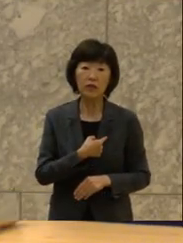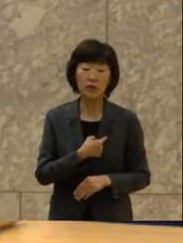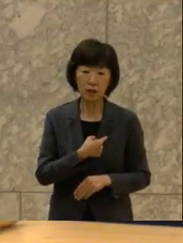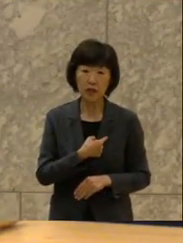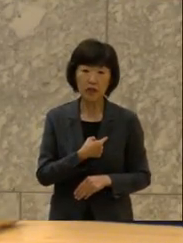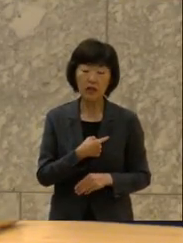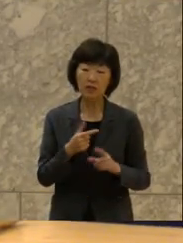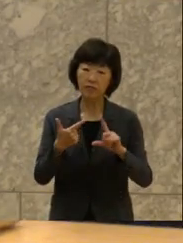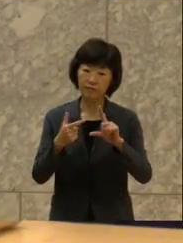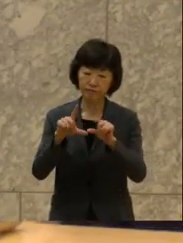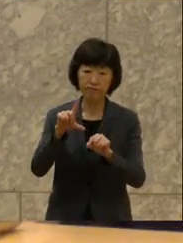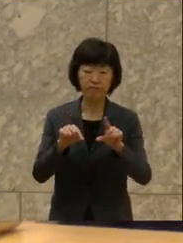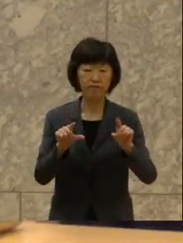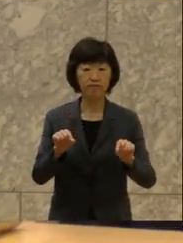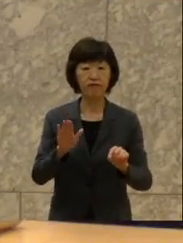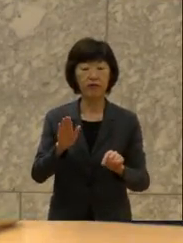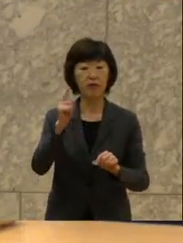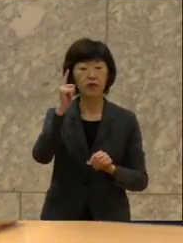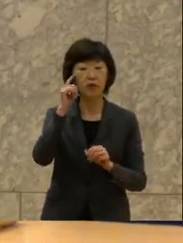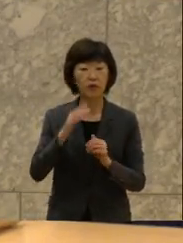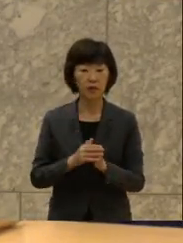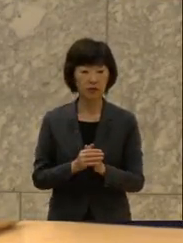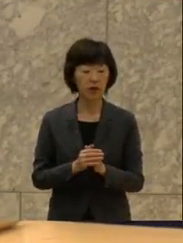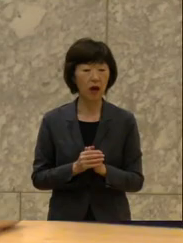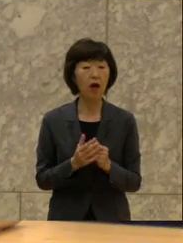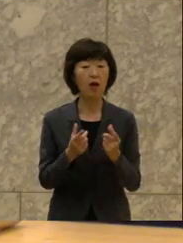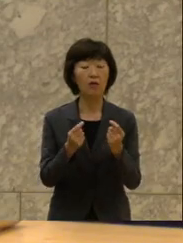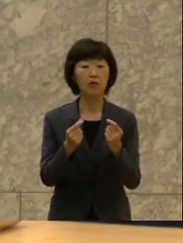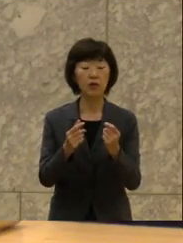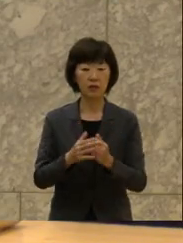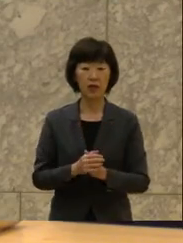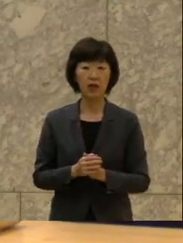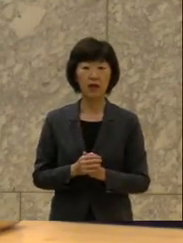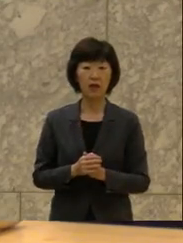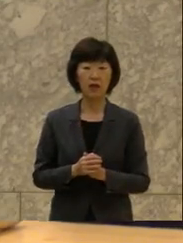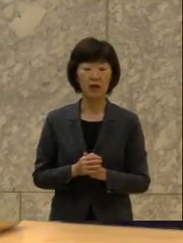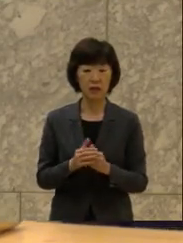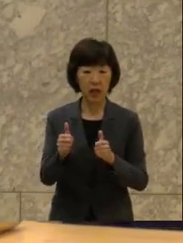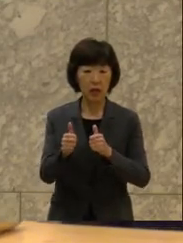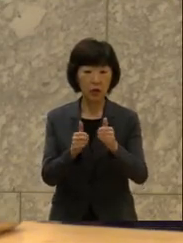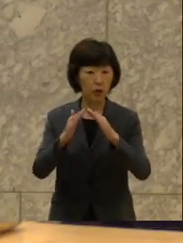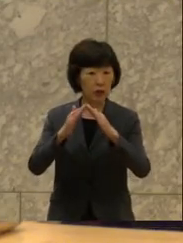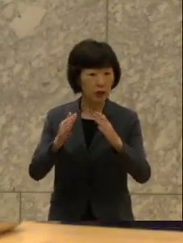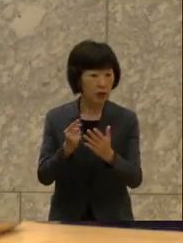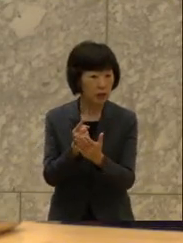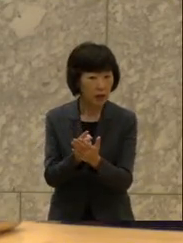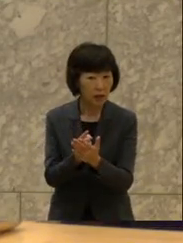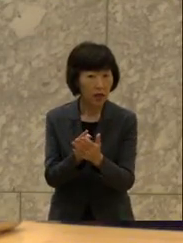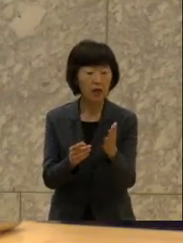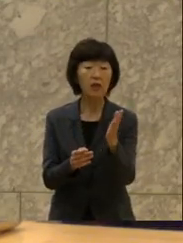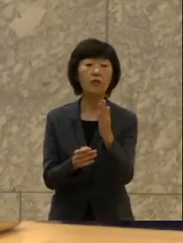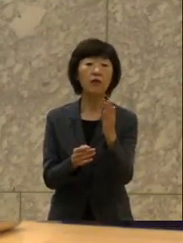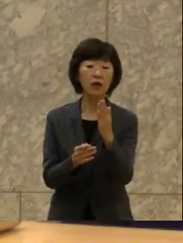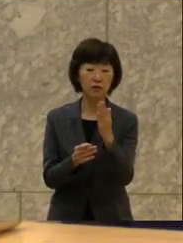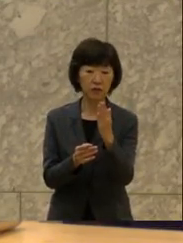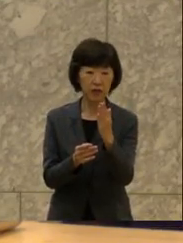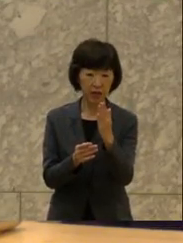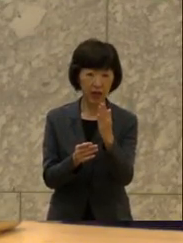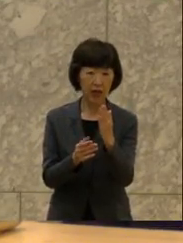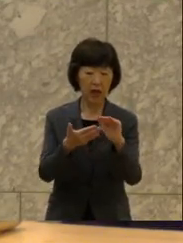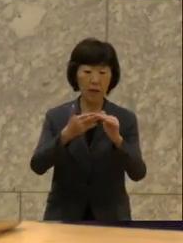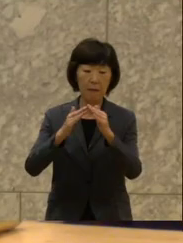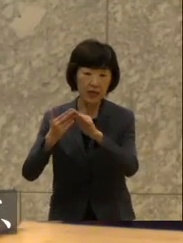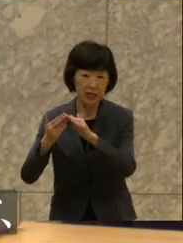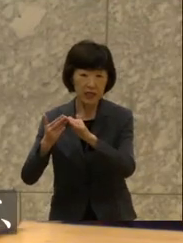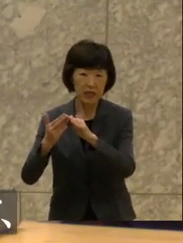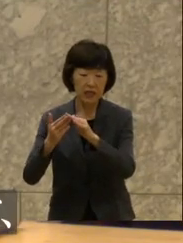その時に今度は要は競技会場だけじゃなくて要するに外に出て市街地に出ての競技になる